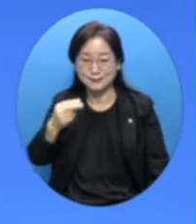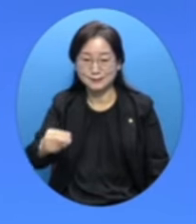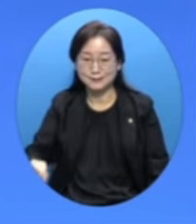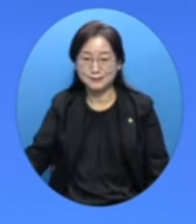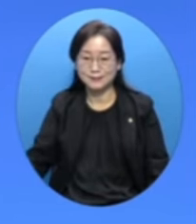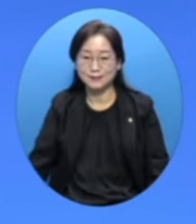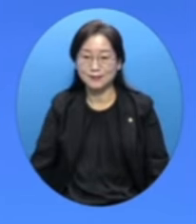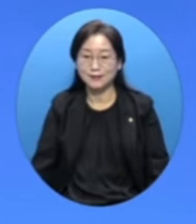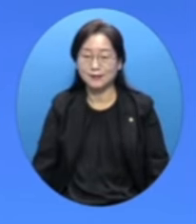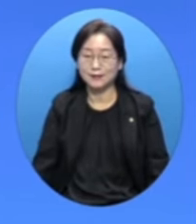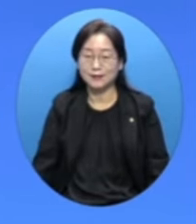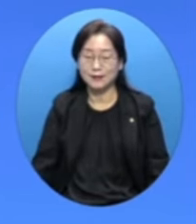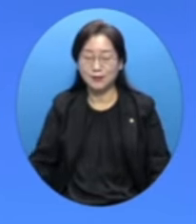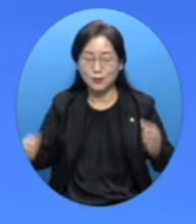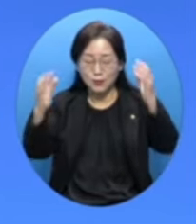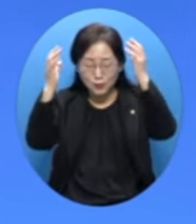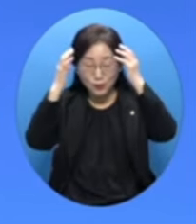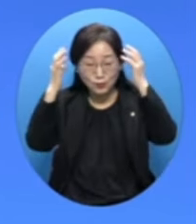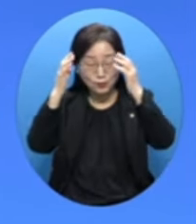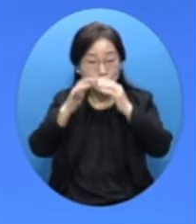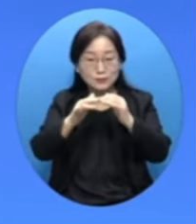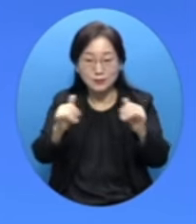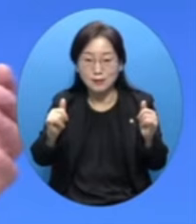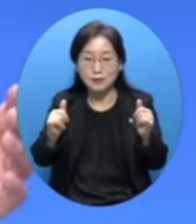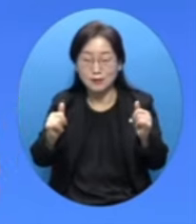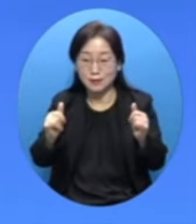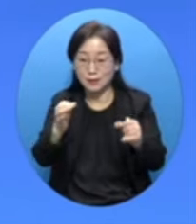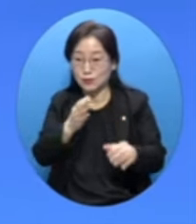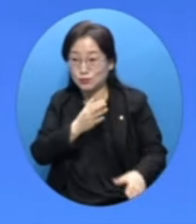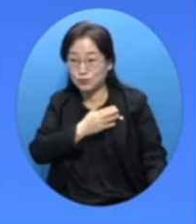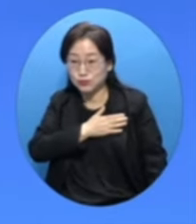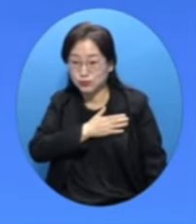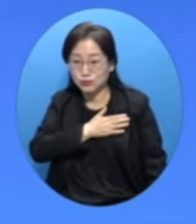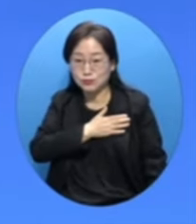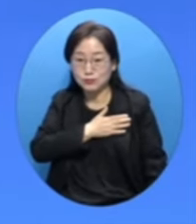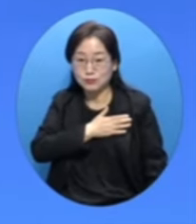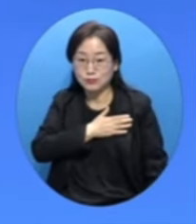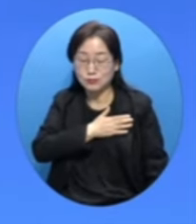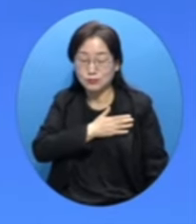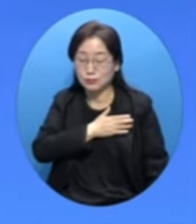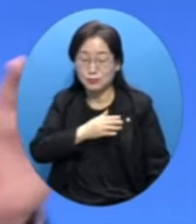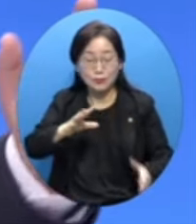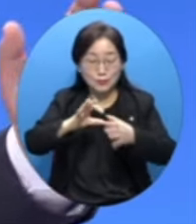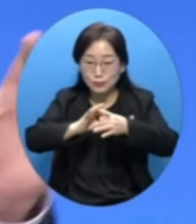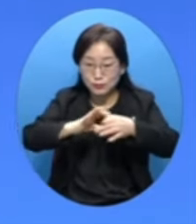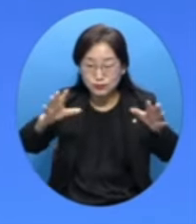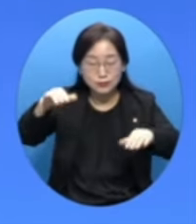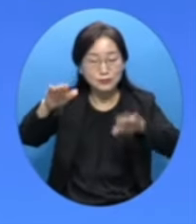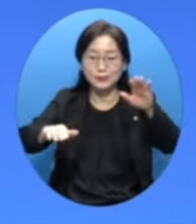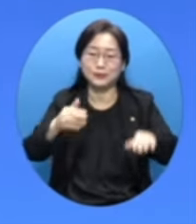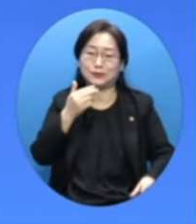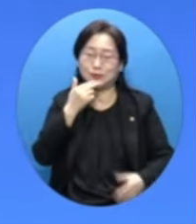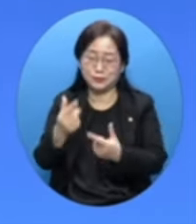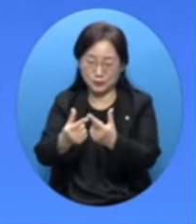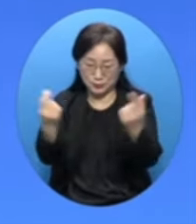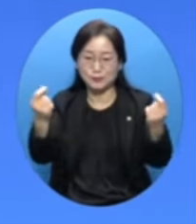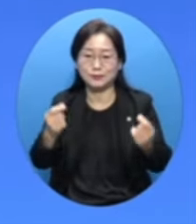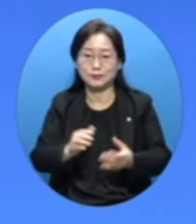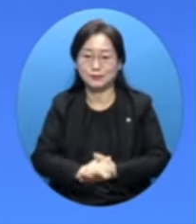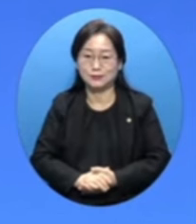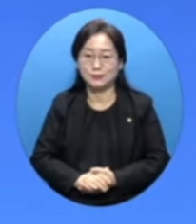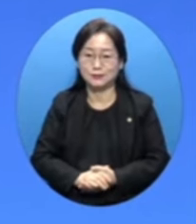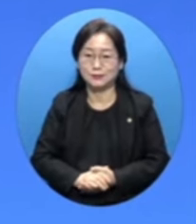살은 고통가운데 있는 자나 부유한 삶을 자는 자나 주님 앞에는 차별이 없습니다